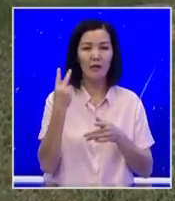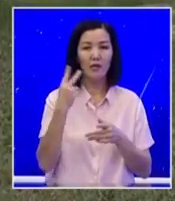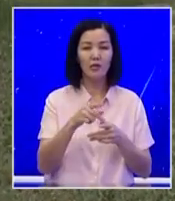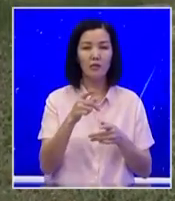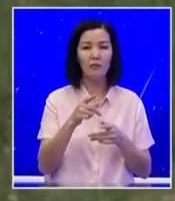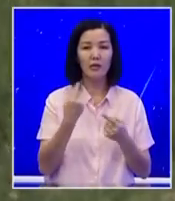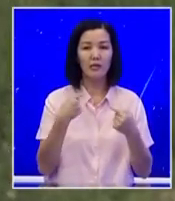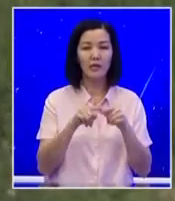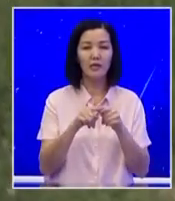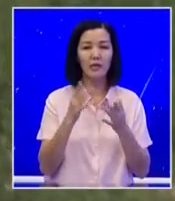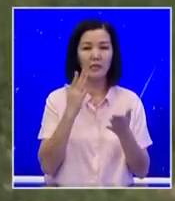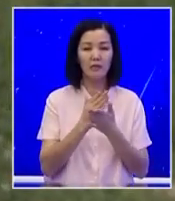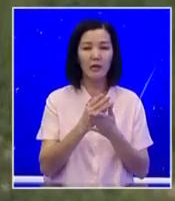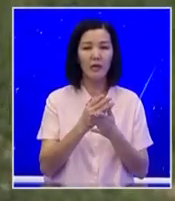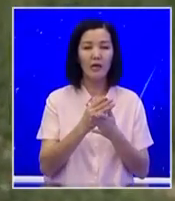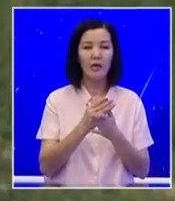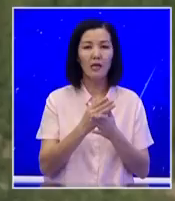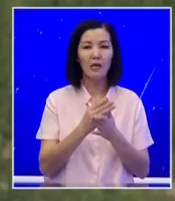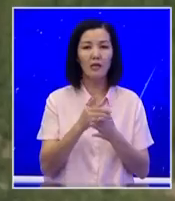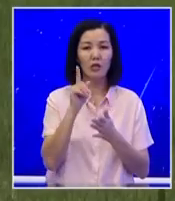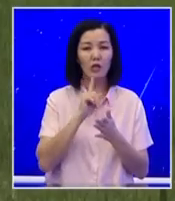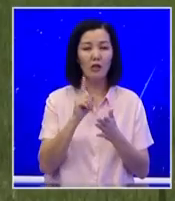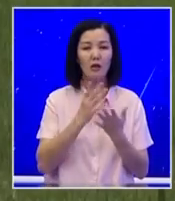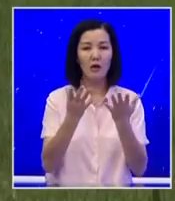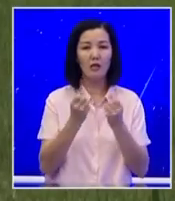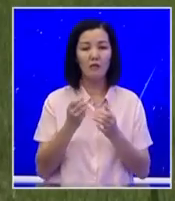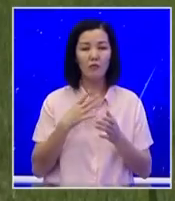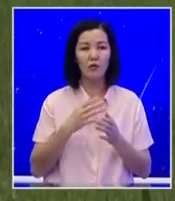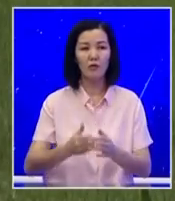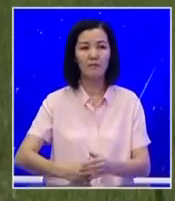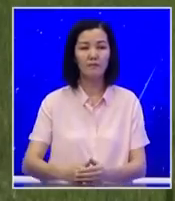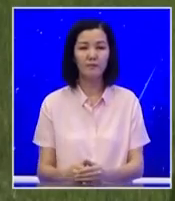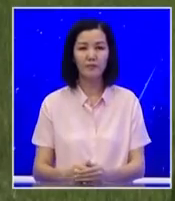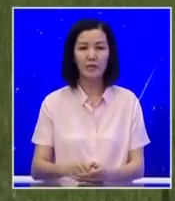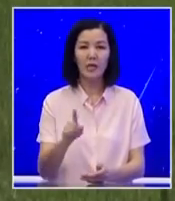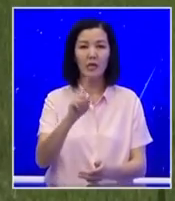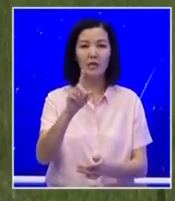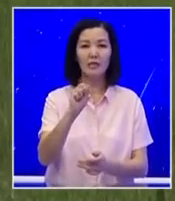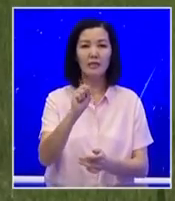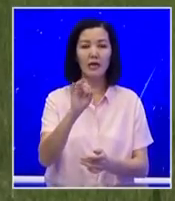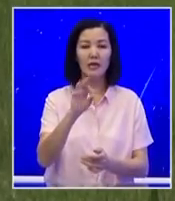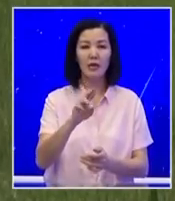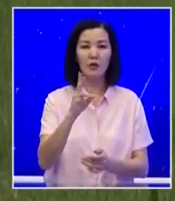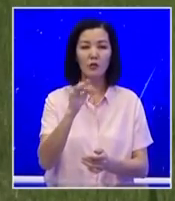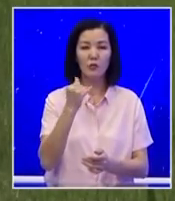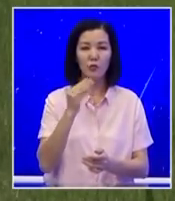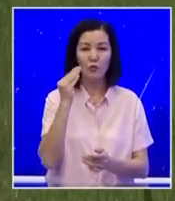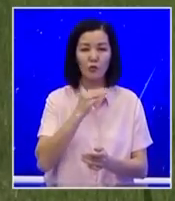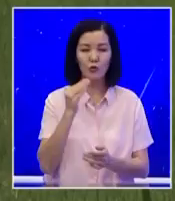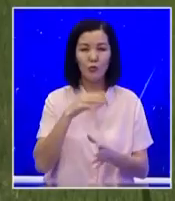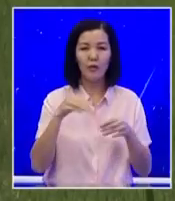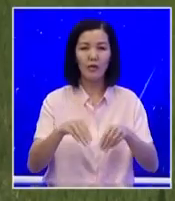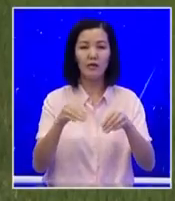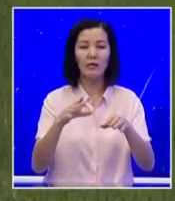тарта техникасы бар, жартысын жалға алып отыр. Бұған дейін шаруалар Заря, Үштөбе, Янтар тұқымдарын сепкен ең жақсы